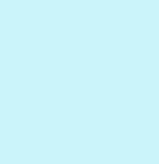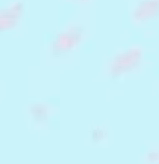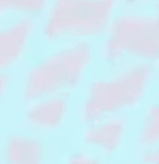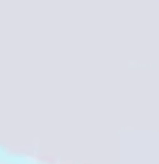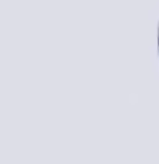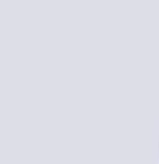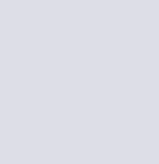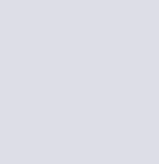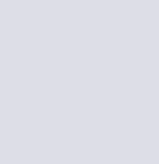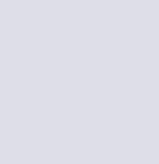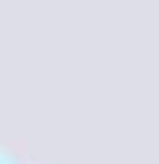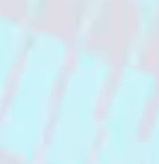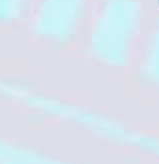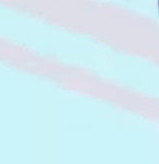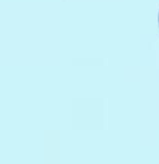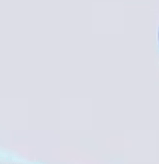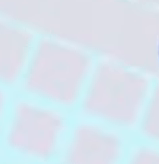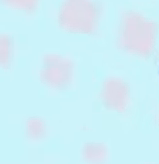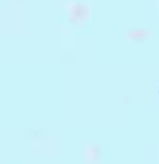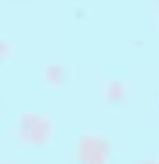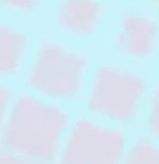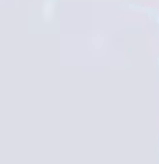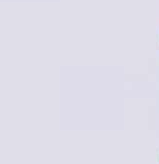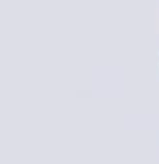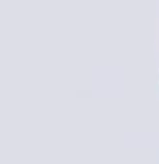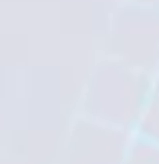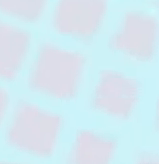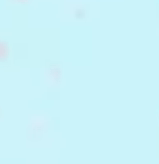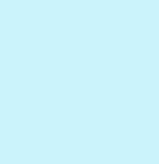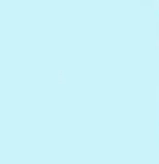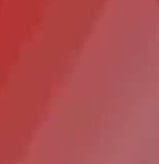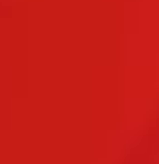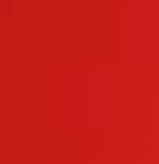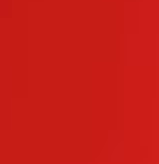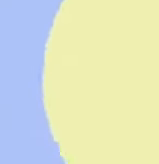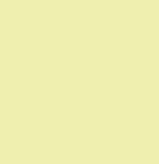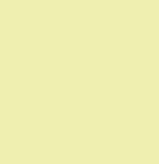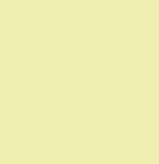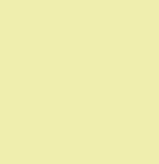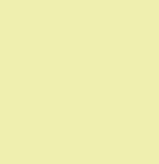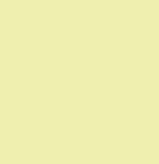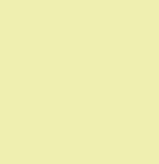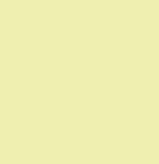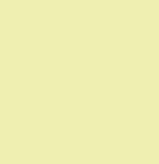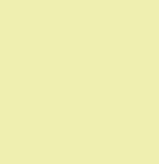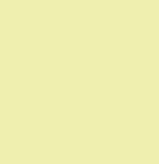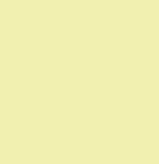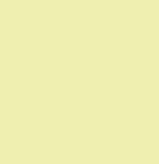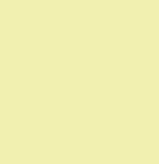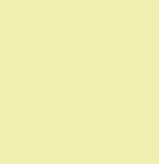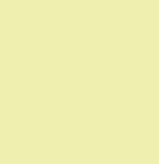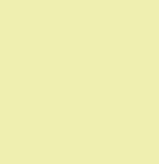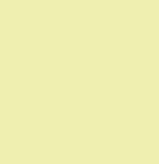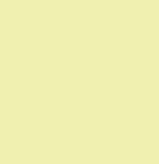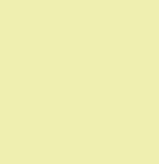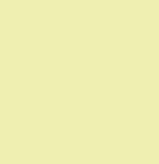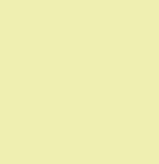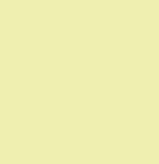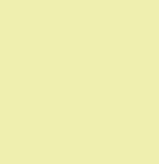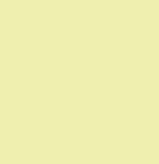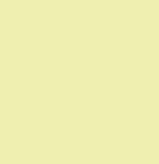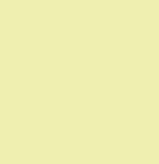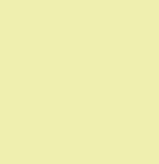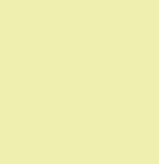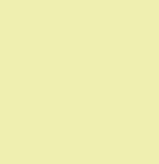youtube.com/GMA News for free and premium content at your fingertips. Hatid sa inyo ng GMA News and Public Affairs